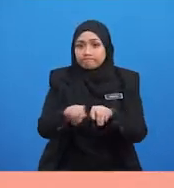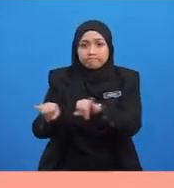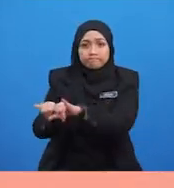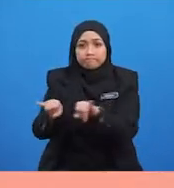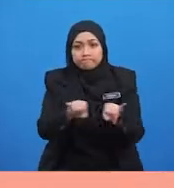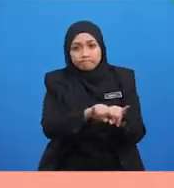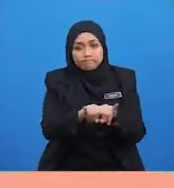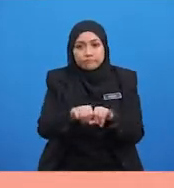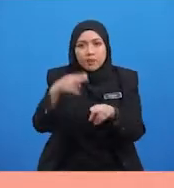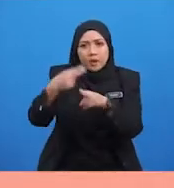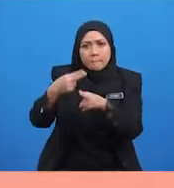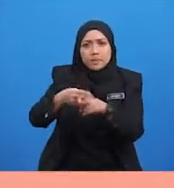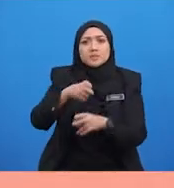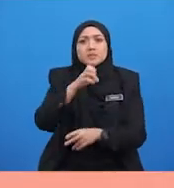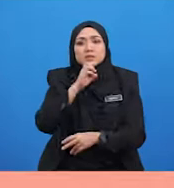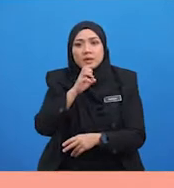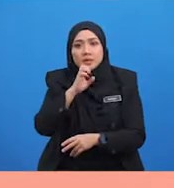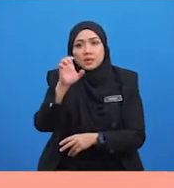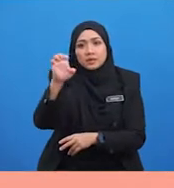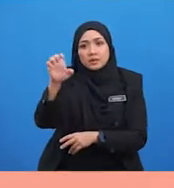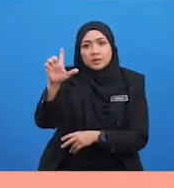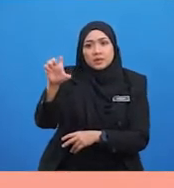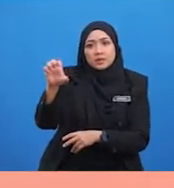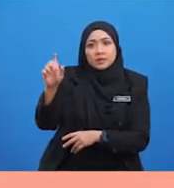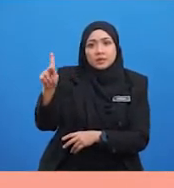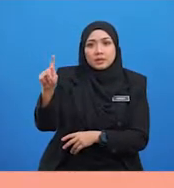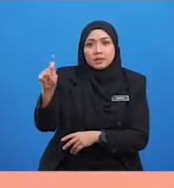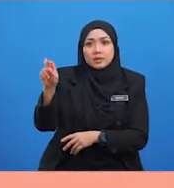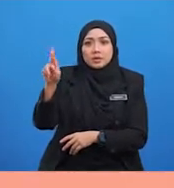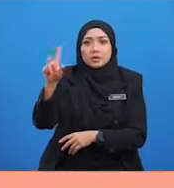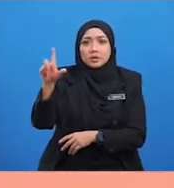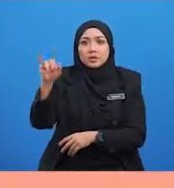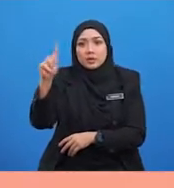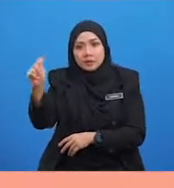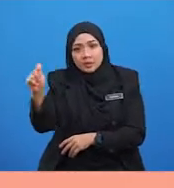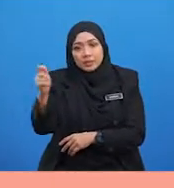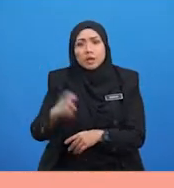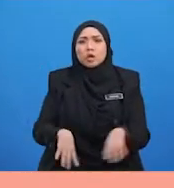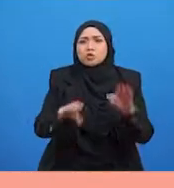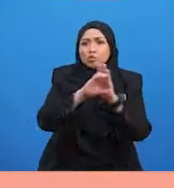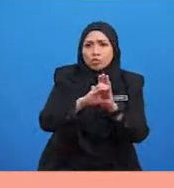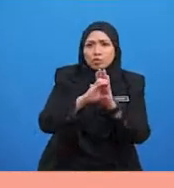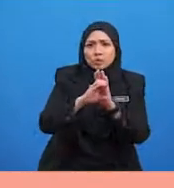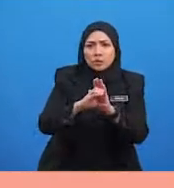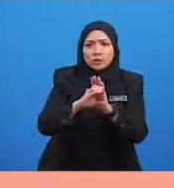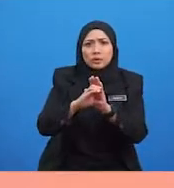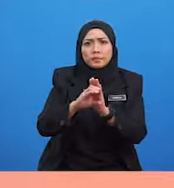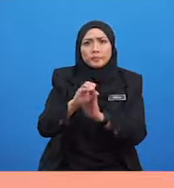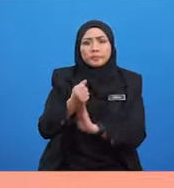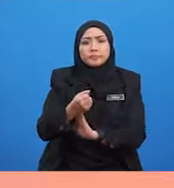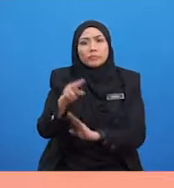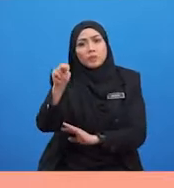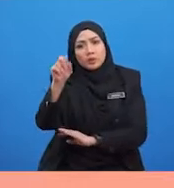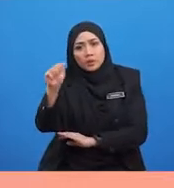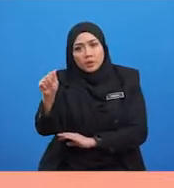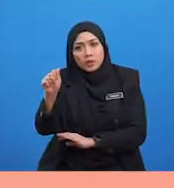asid, bas dan garam. Elektrolit utama adalah natrium, kalium,